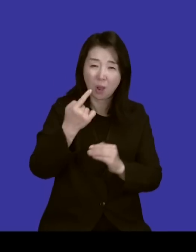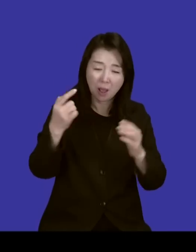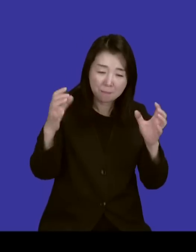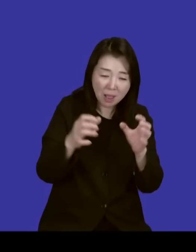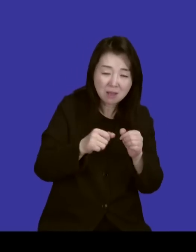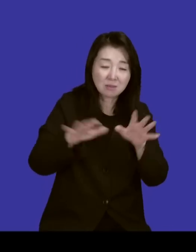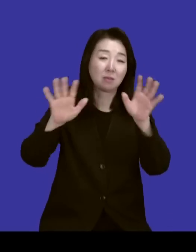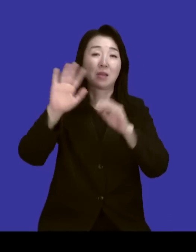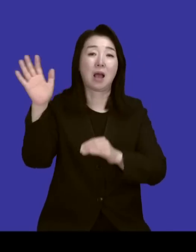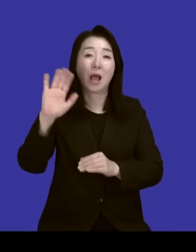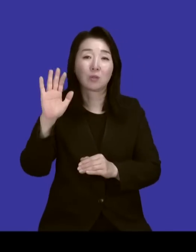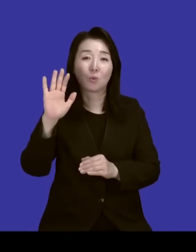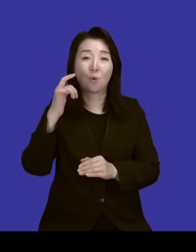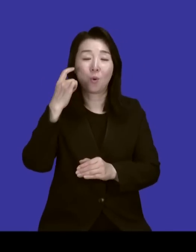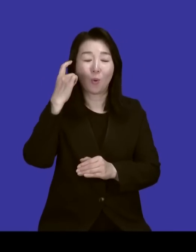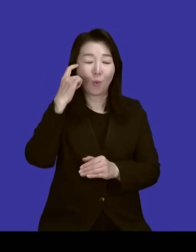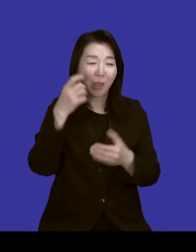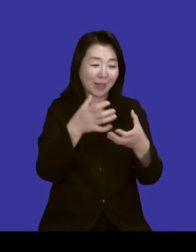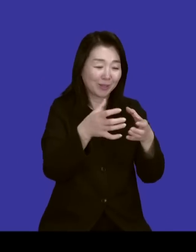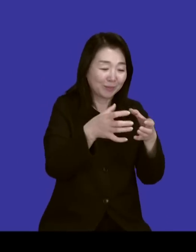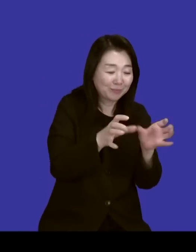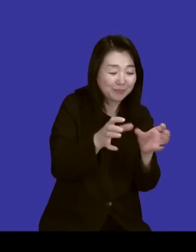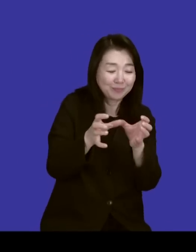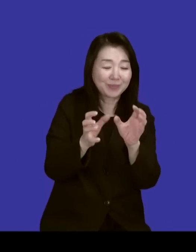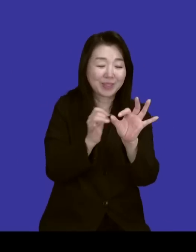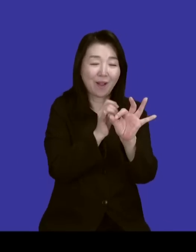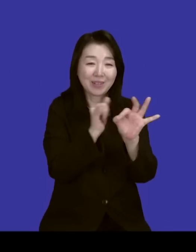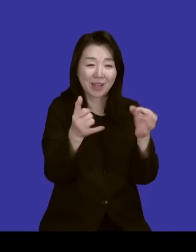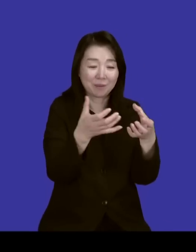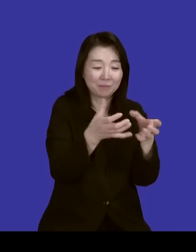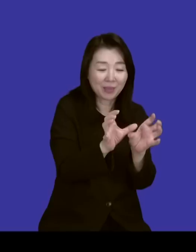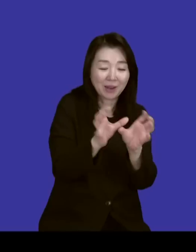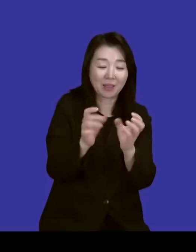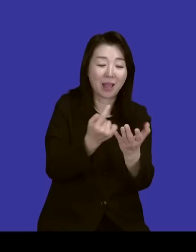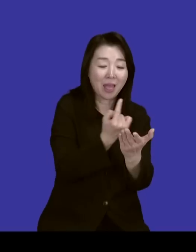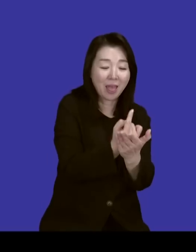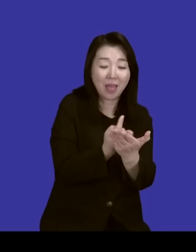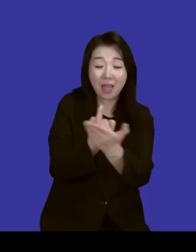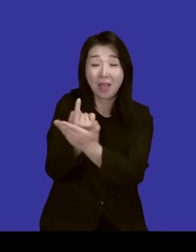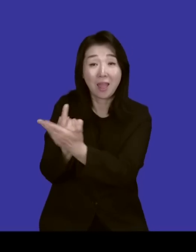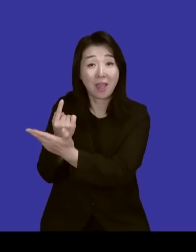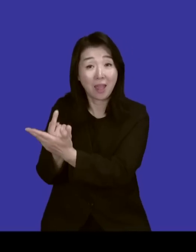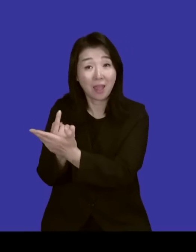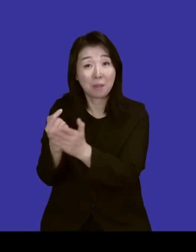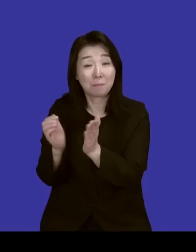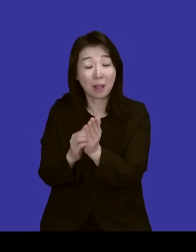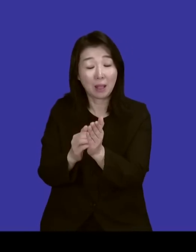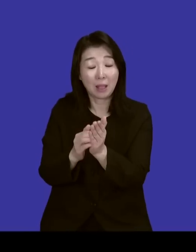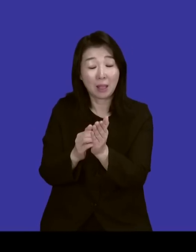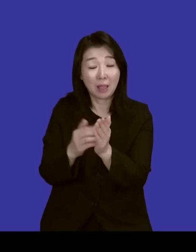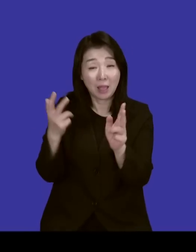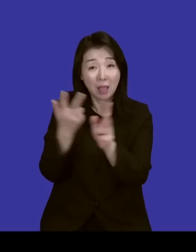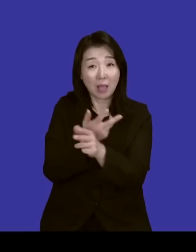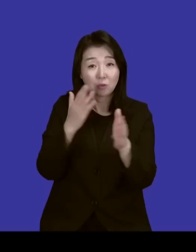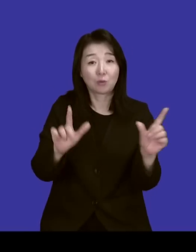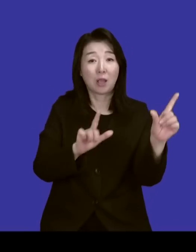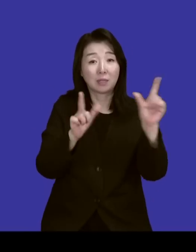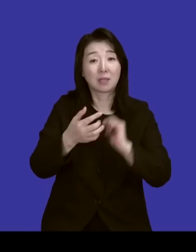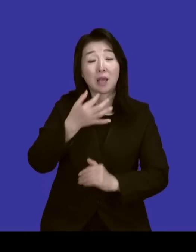10명 단위로 묶여서 다 들어가서 거기서 진지하게 자기의 한 주간의 삶, 힘들었던